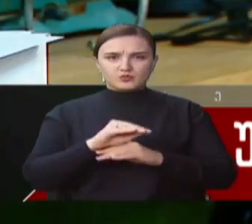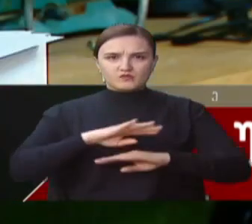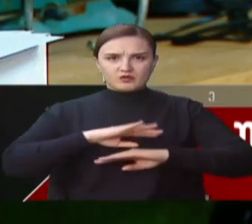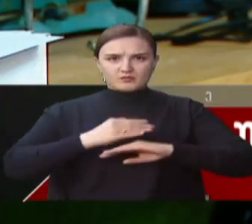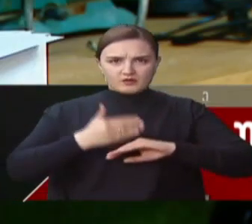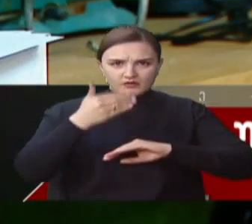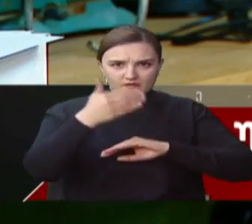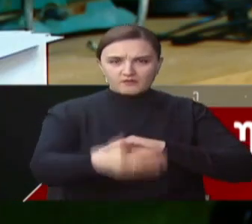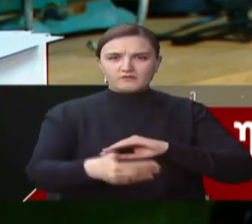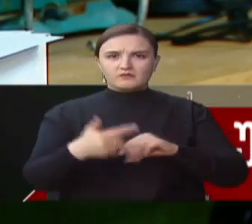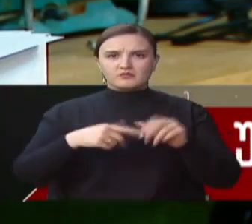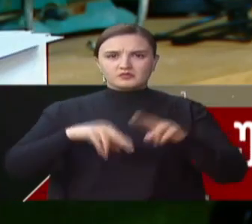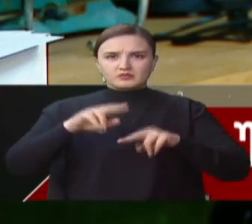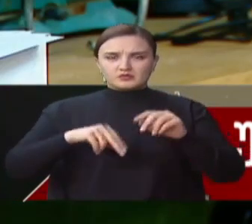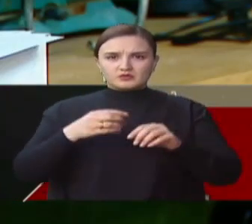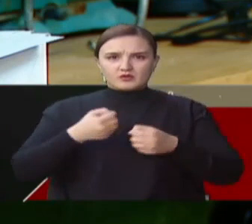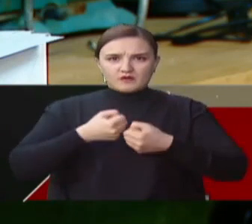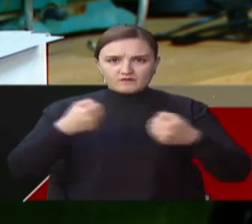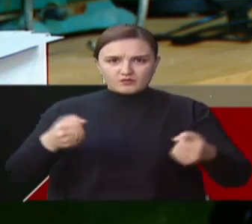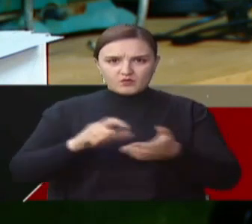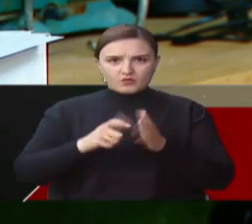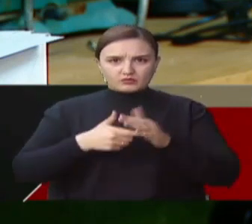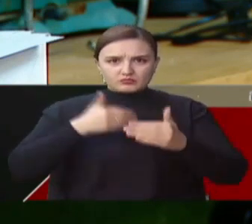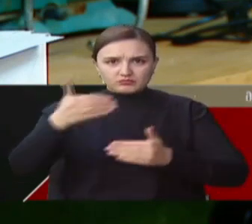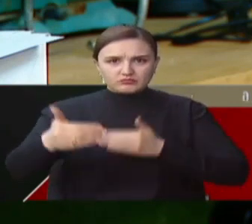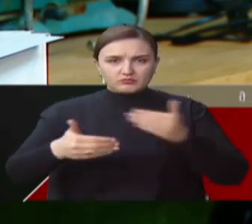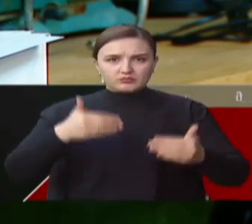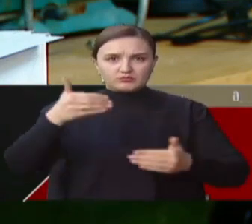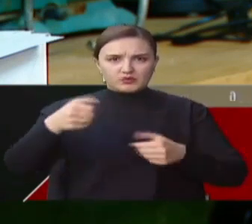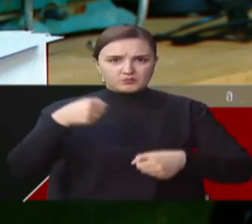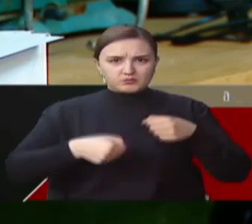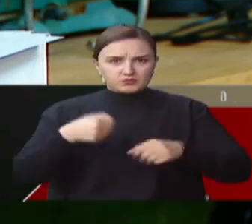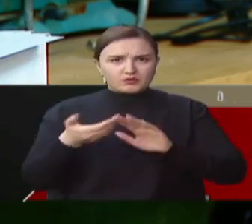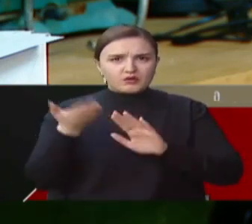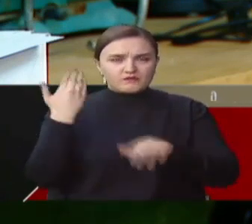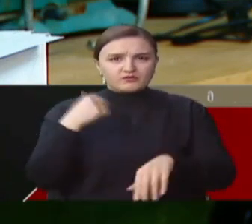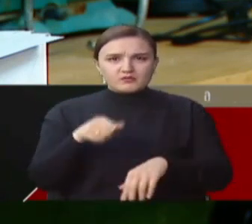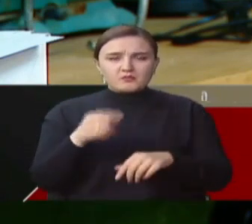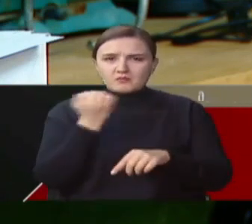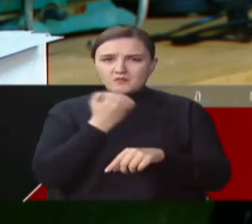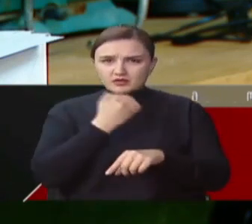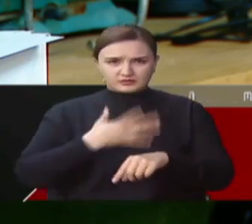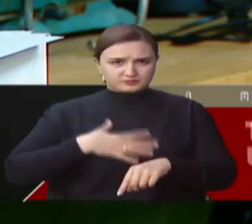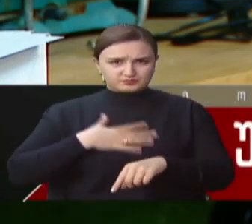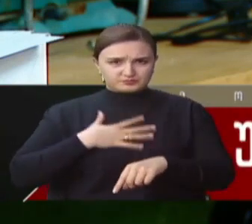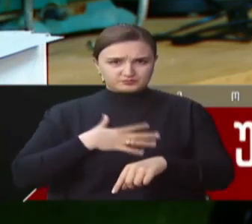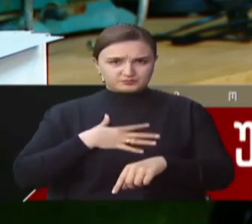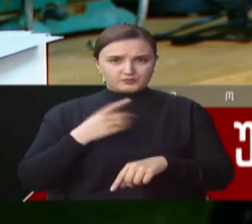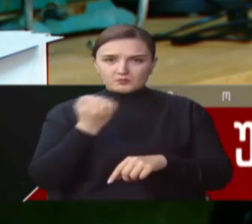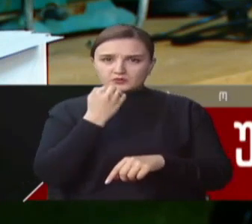از اتومبیل داده اند لپشی رخته بود داد زیری تعداد گاهی تبلیغ را گریزید میآوردی مسالیت